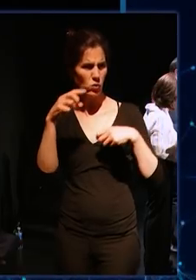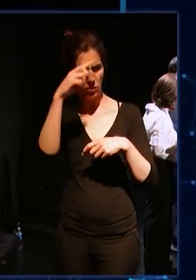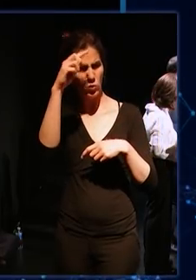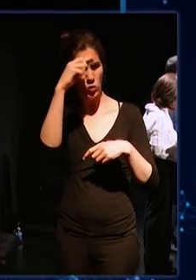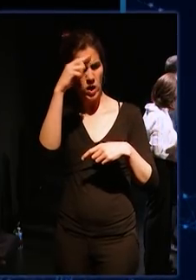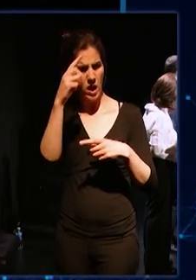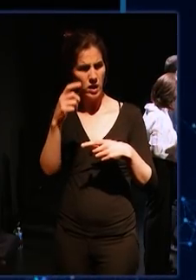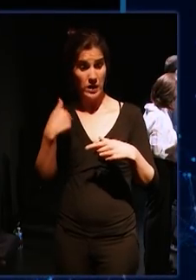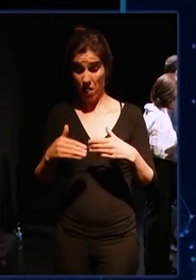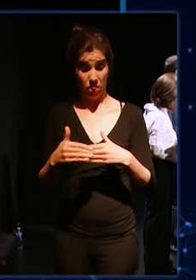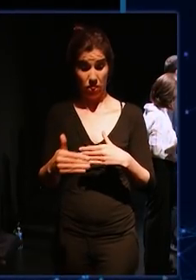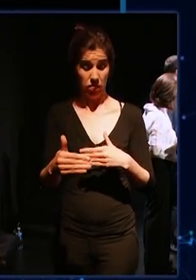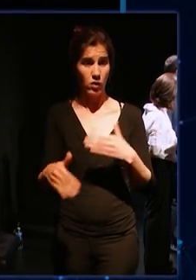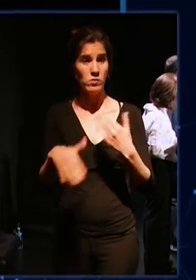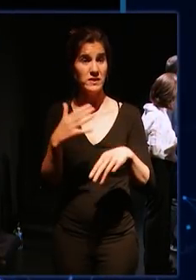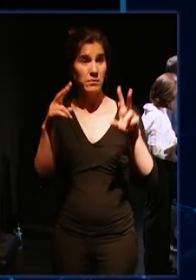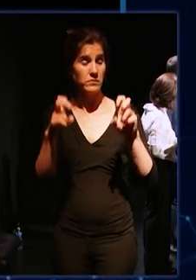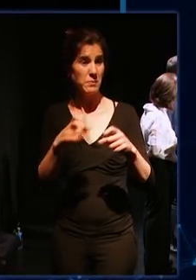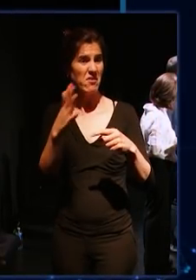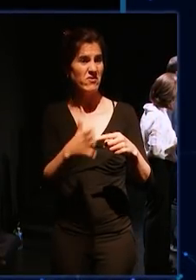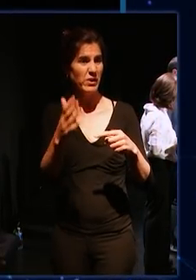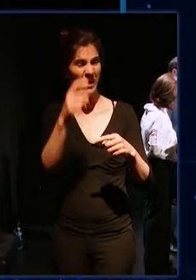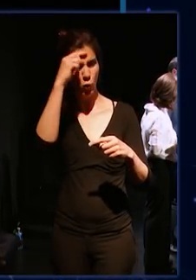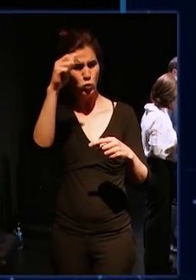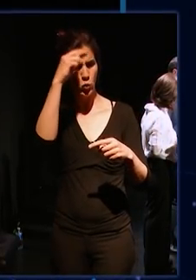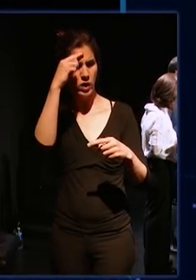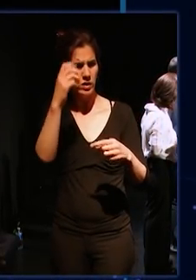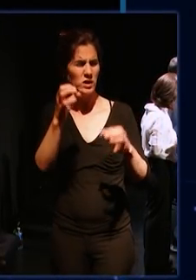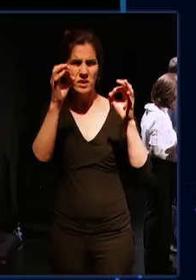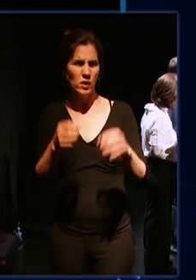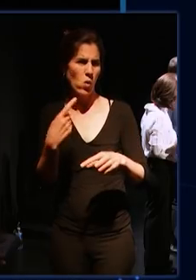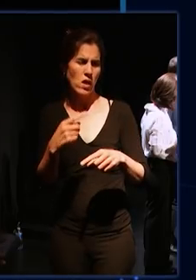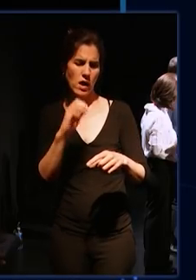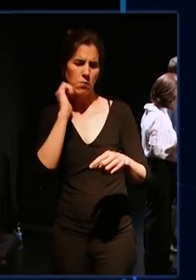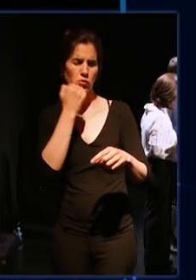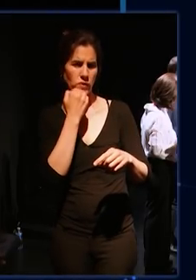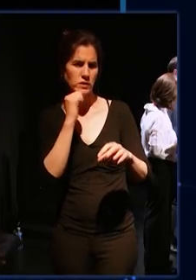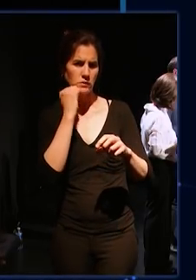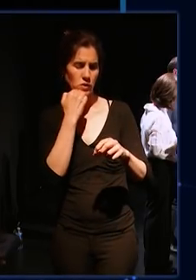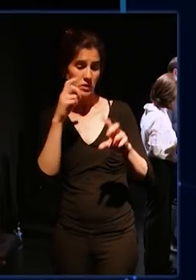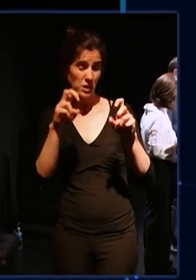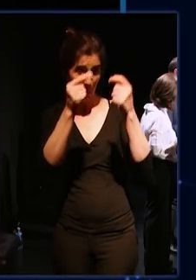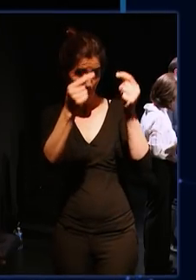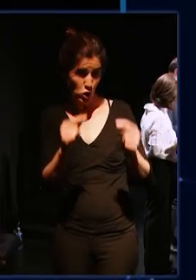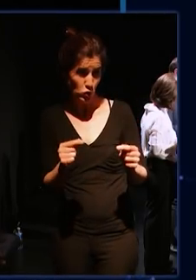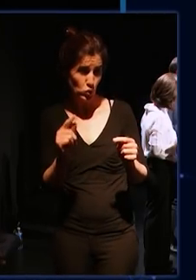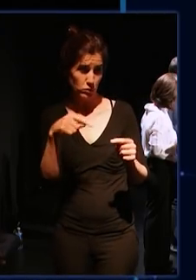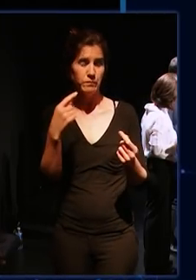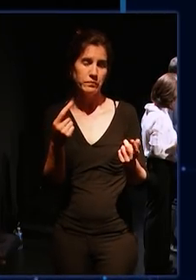obres per arranjar la fàbrica de la cultura. Segurament hi haurà interpel·lacions sobre els costos i els contestaré més endavant si és el cas.